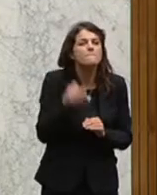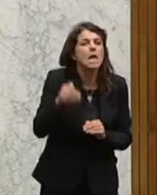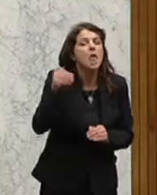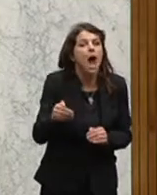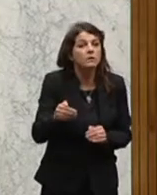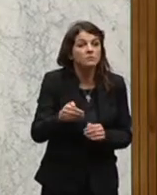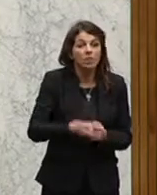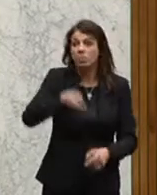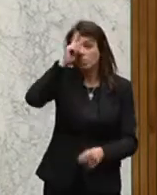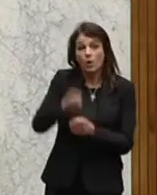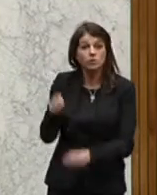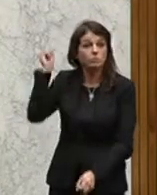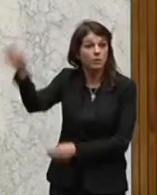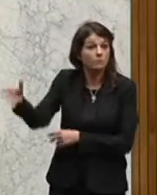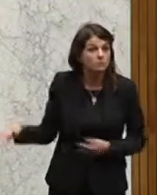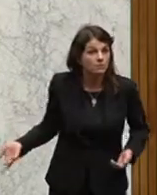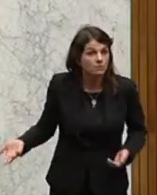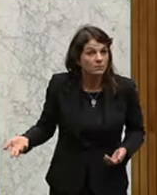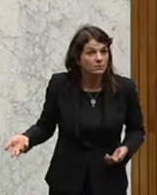bis zu 2,4 Milliarden den Deutschen hinten reinstecken,